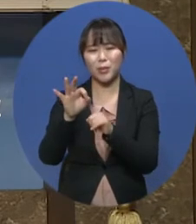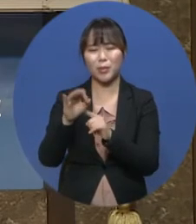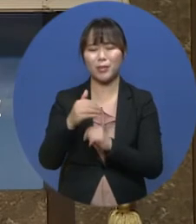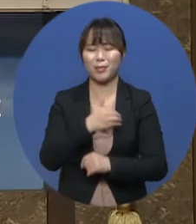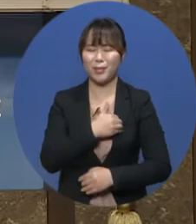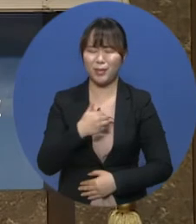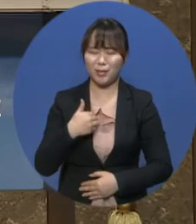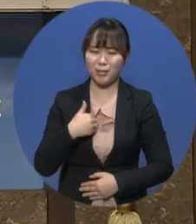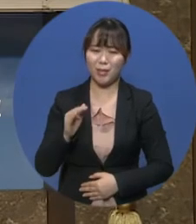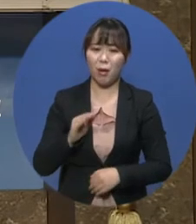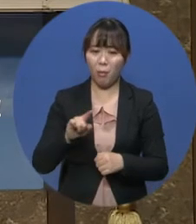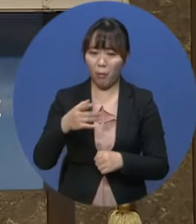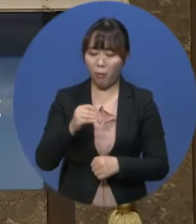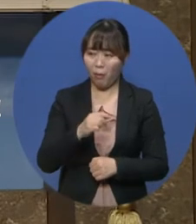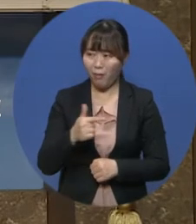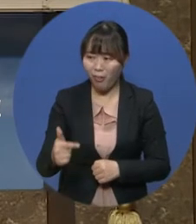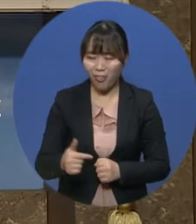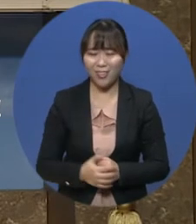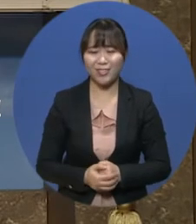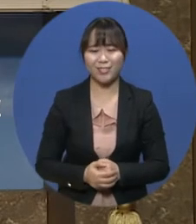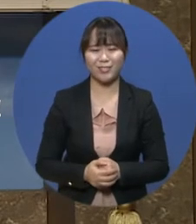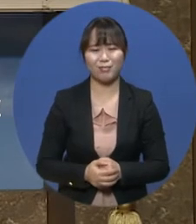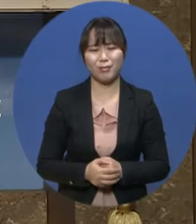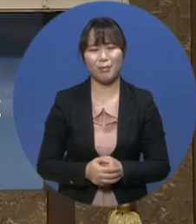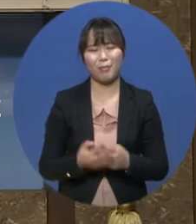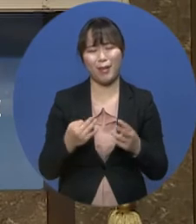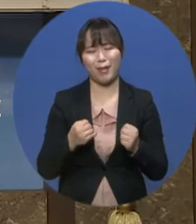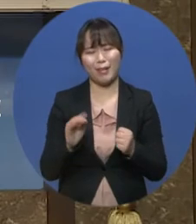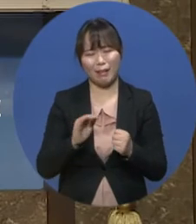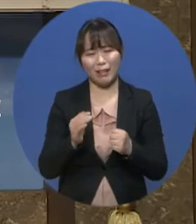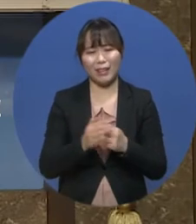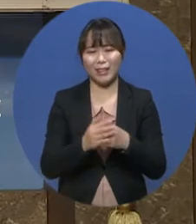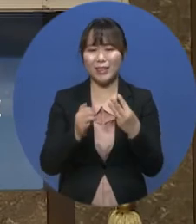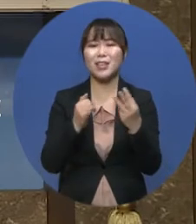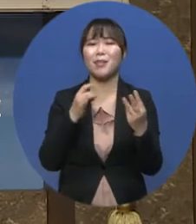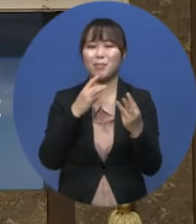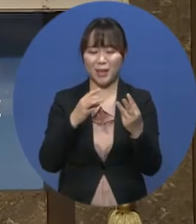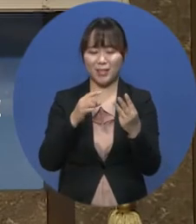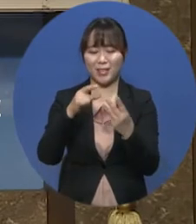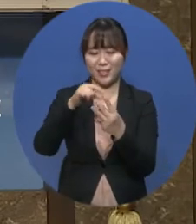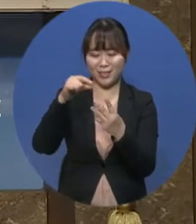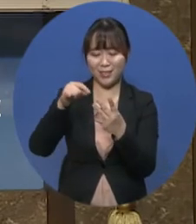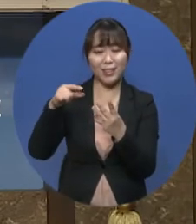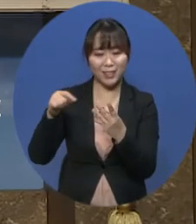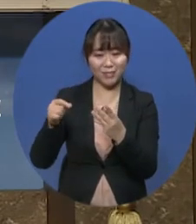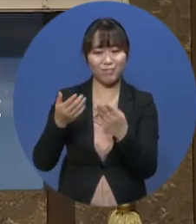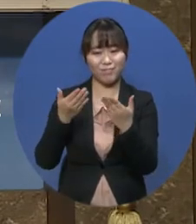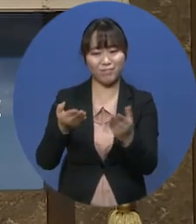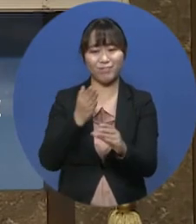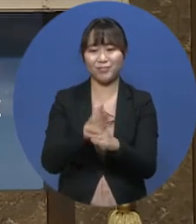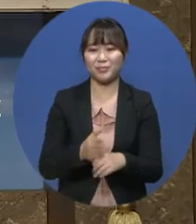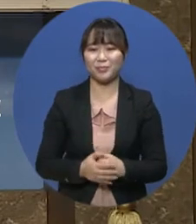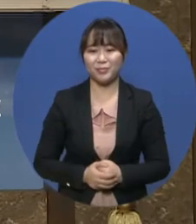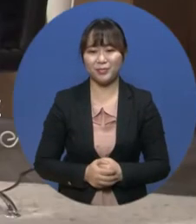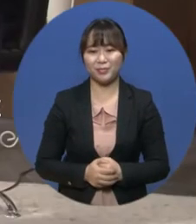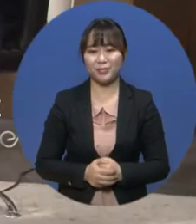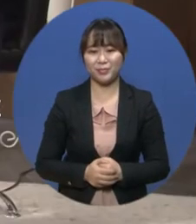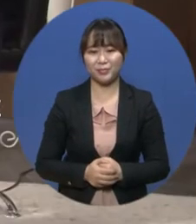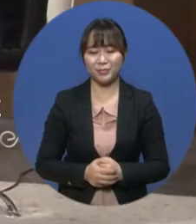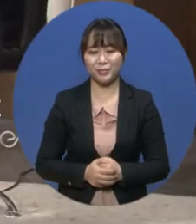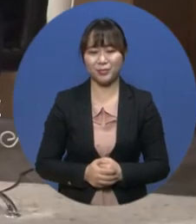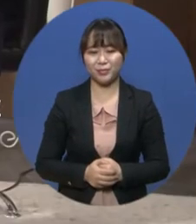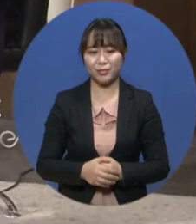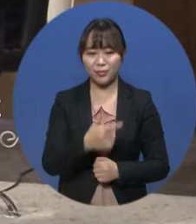그냥 군도 적힌 어 아아 그렇게 넉넉지 않아서 하나에 세 븐 1 어 선 절해서 드리고 있었 으니까